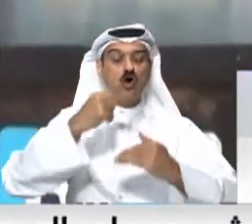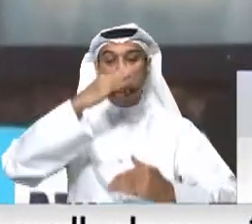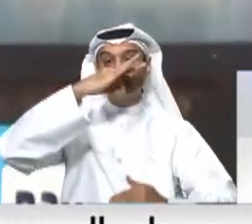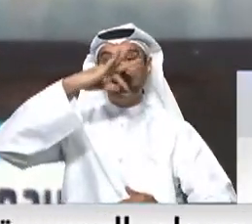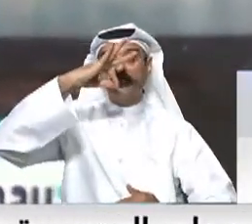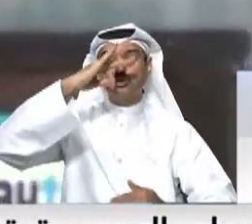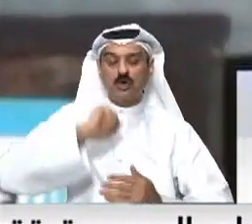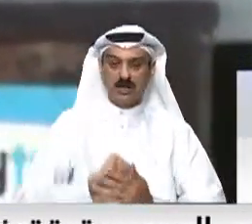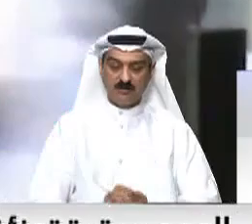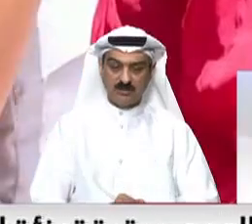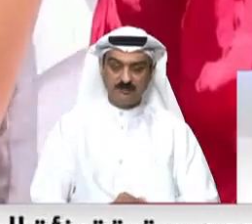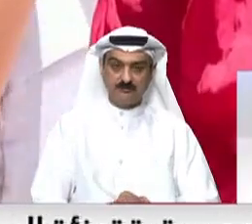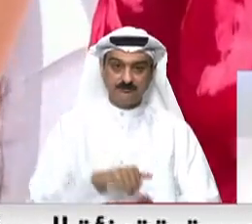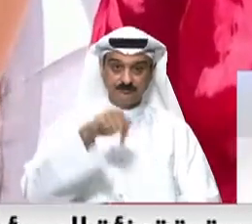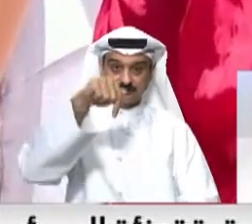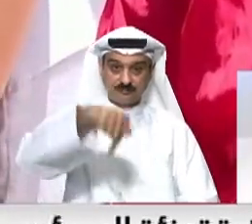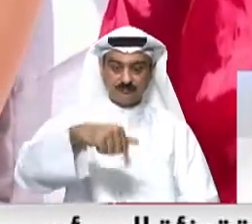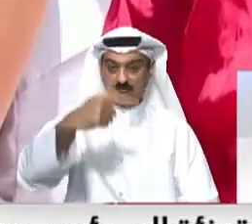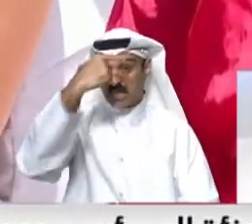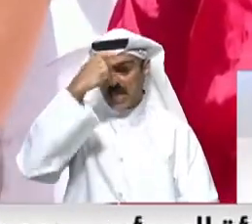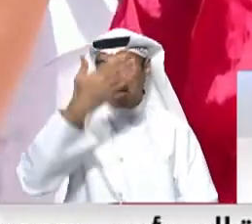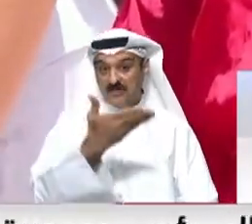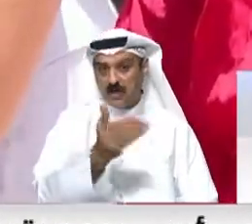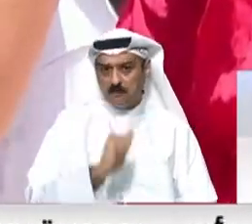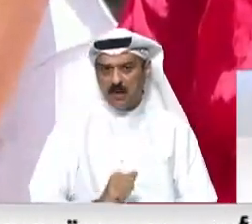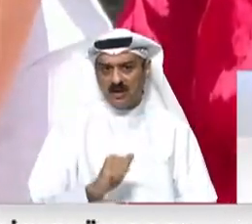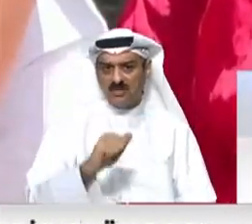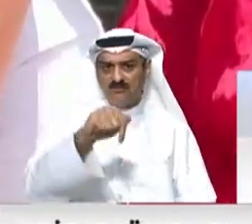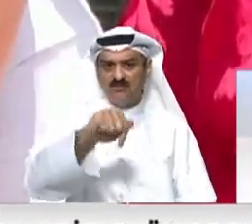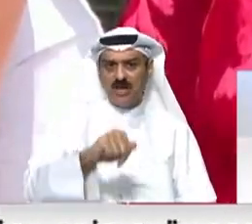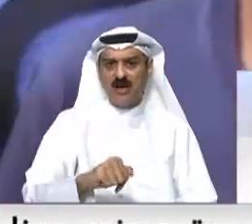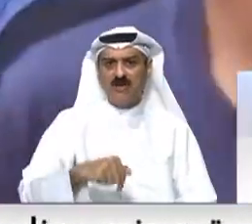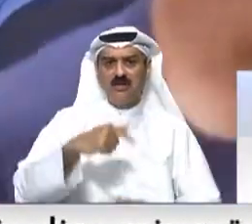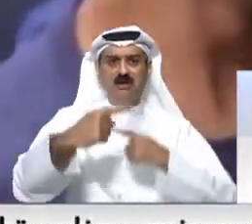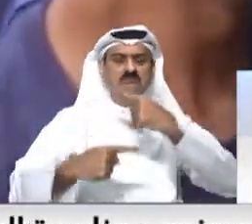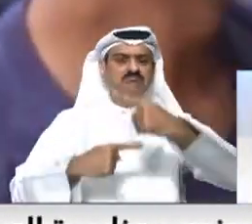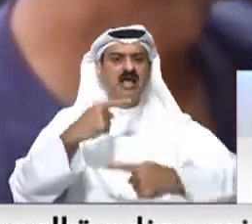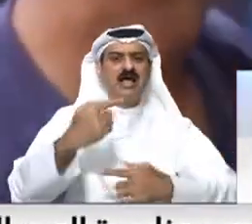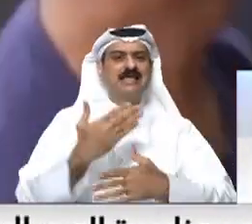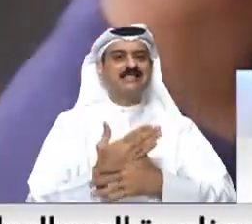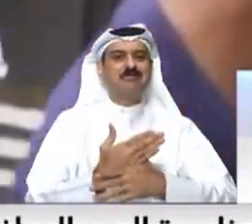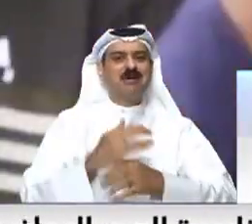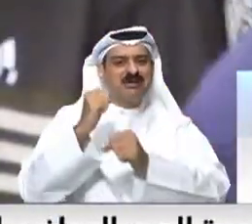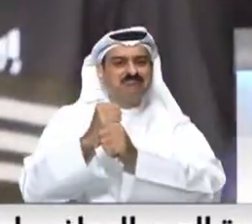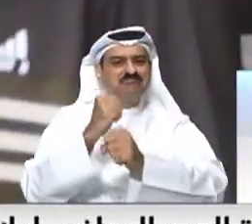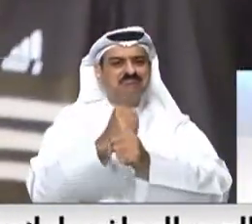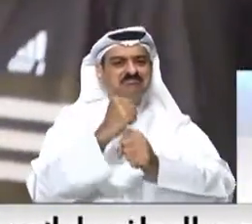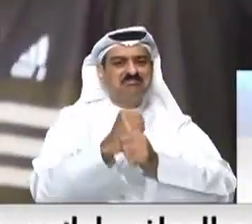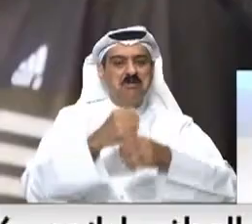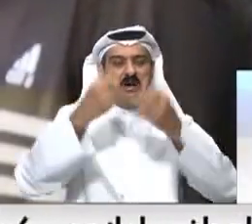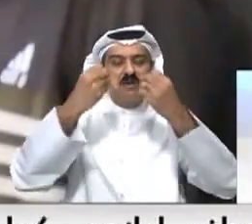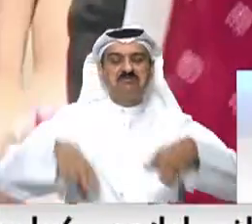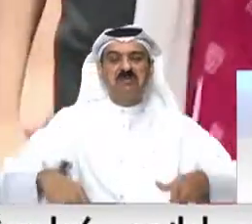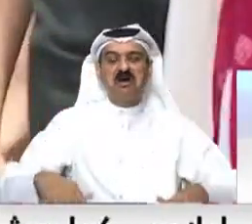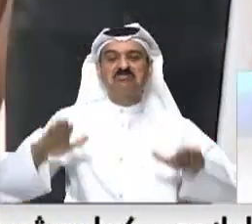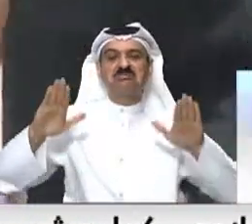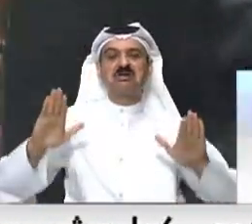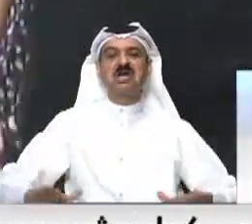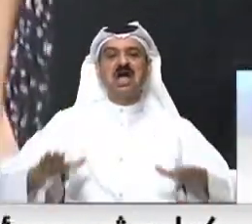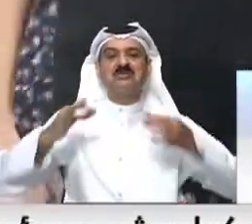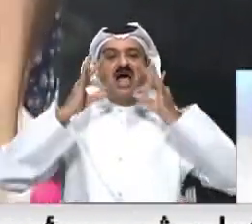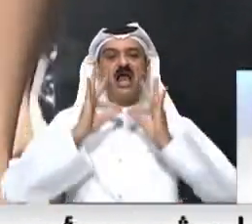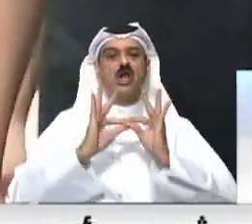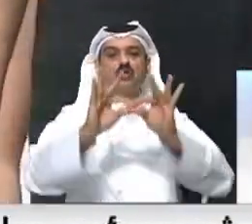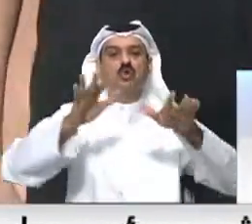الثاني الى حد كبير على انه مرض من امراض نمط الحياه السيء حيث يمكن ان تؤثر دهون الجسم على